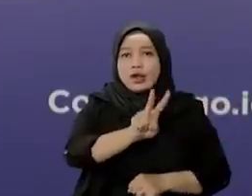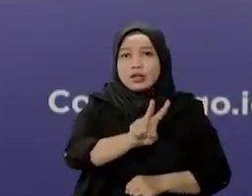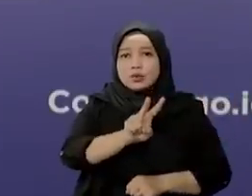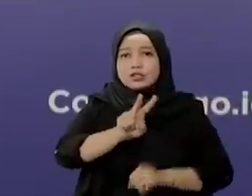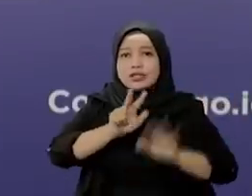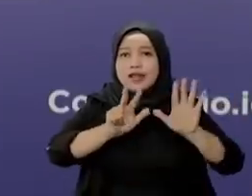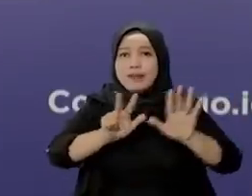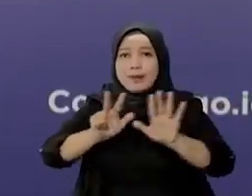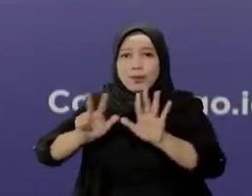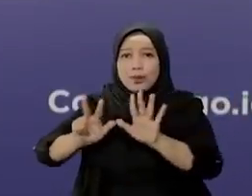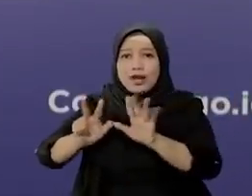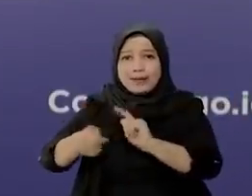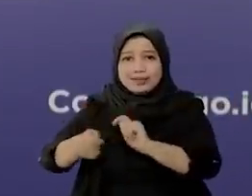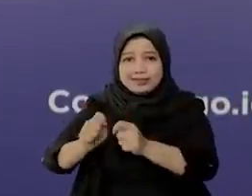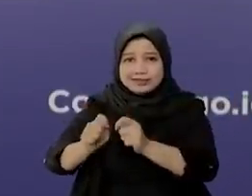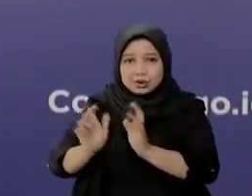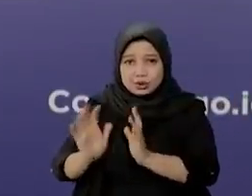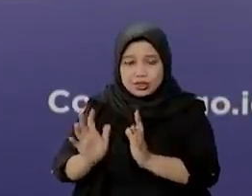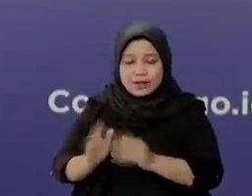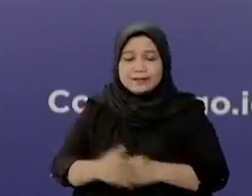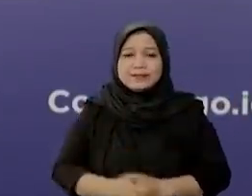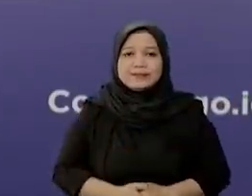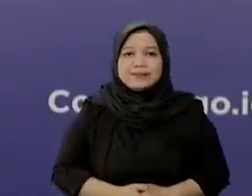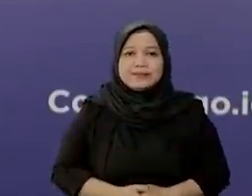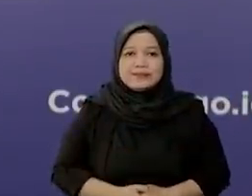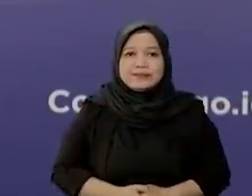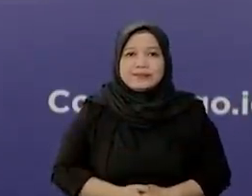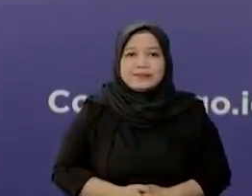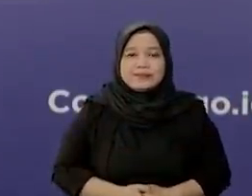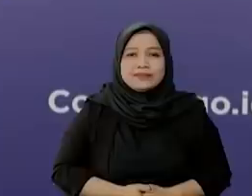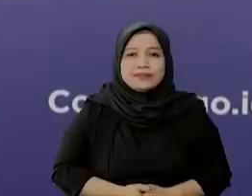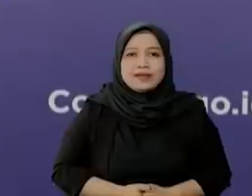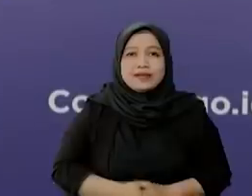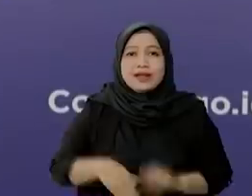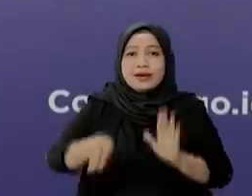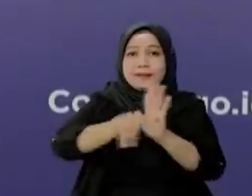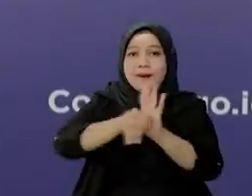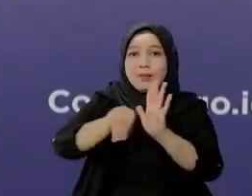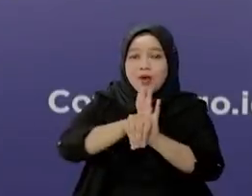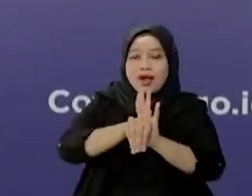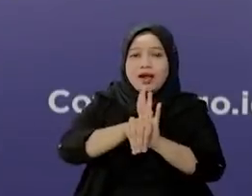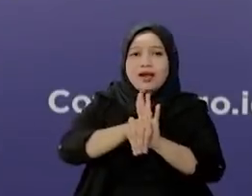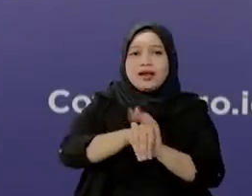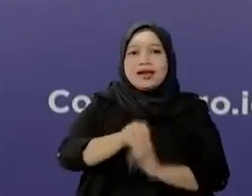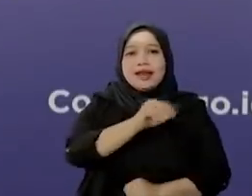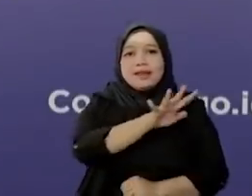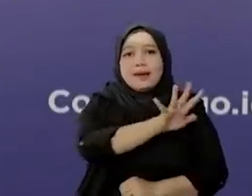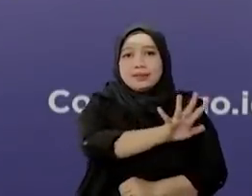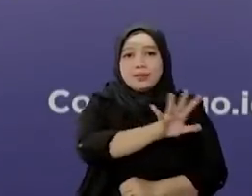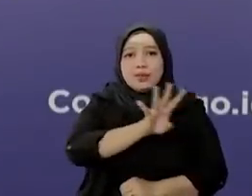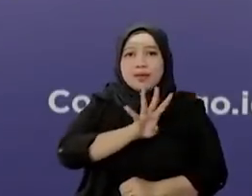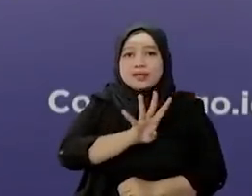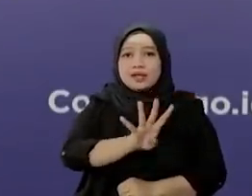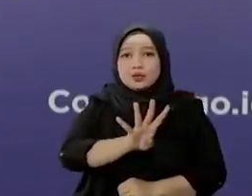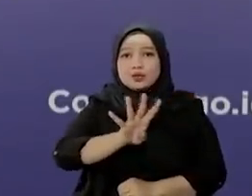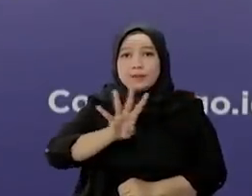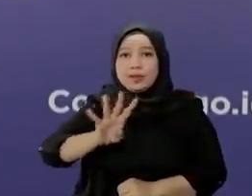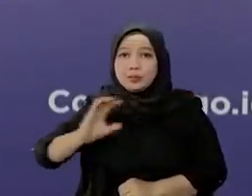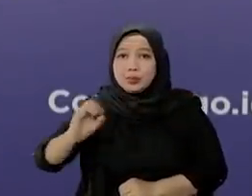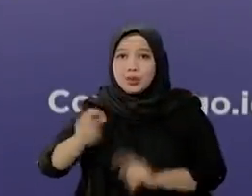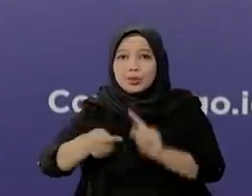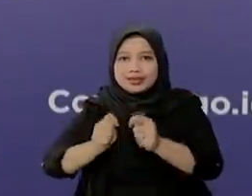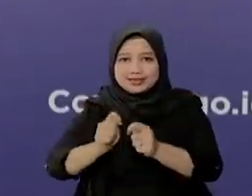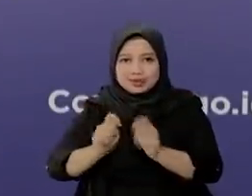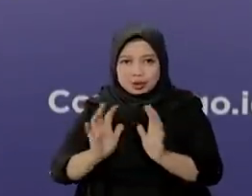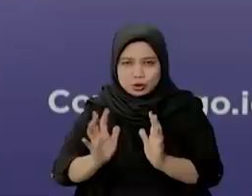6288 PES persatu juta penduduk dan papua 5440 tes